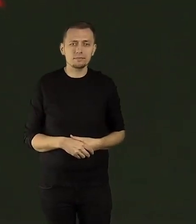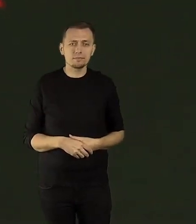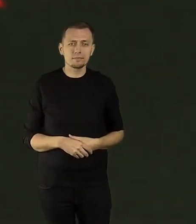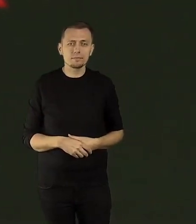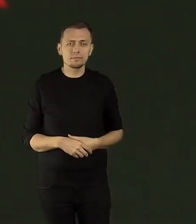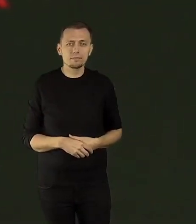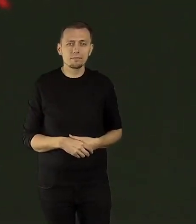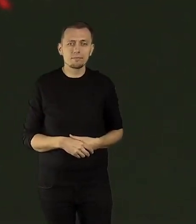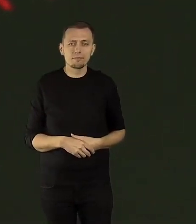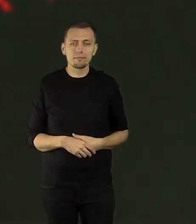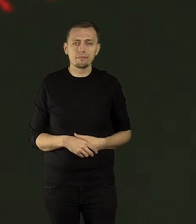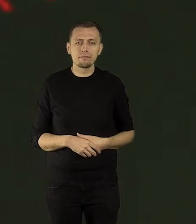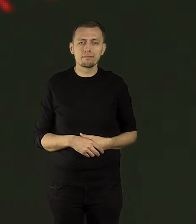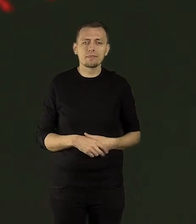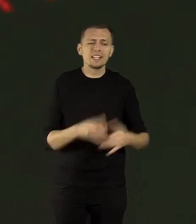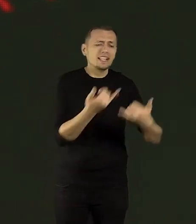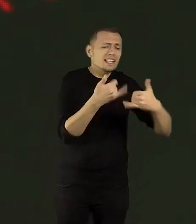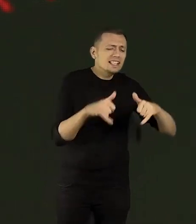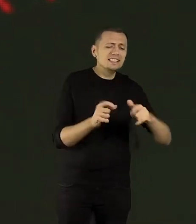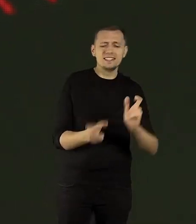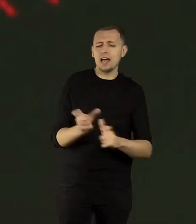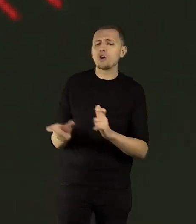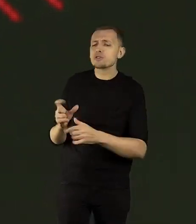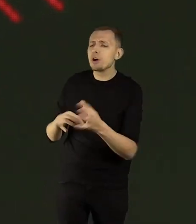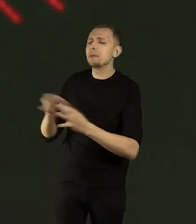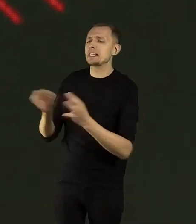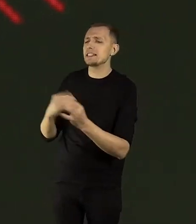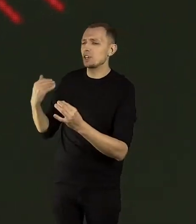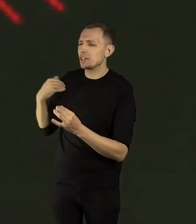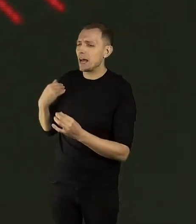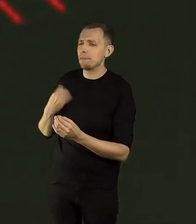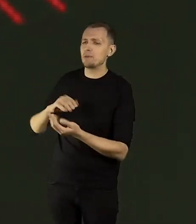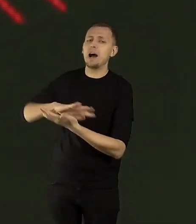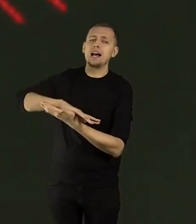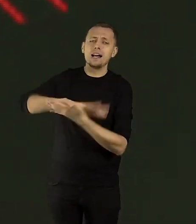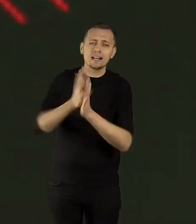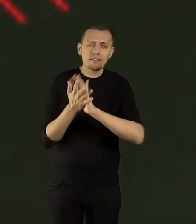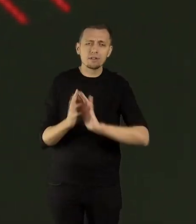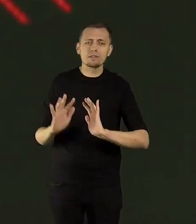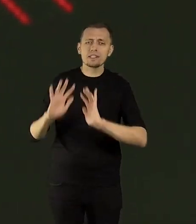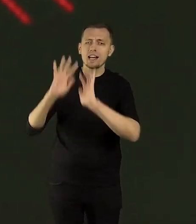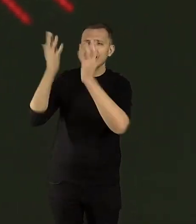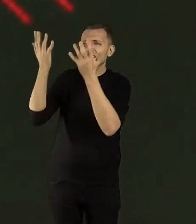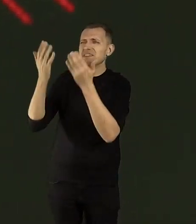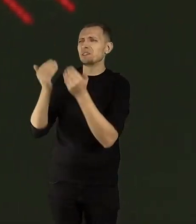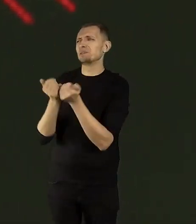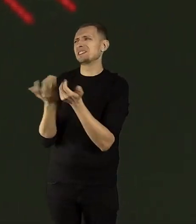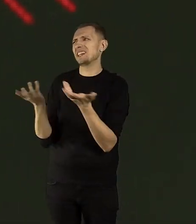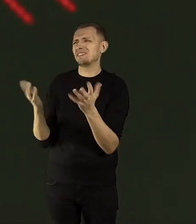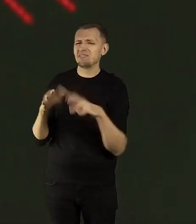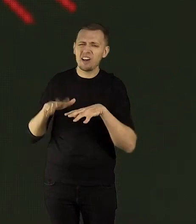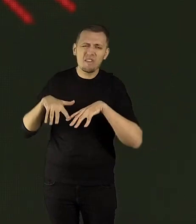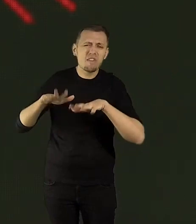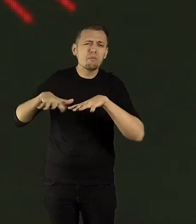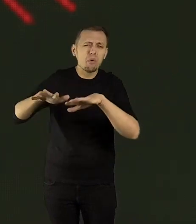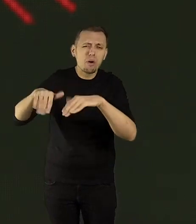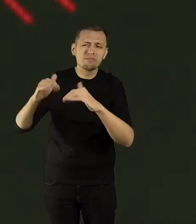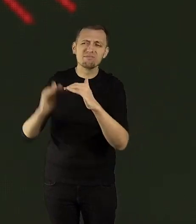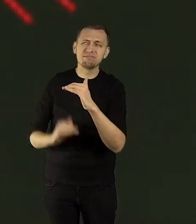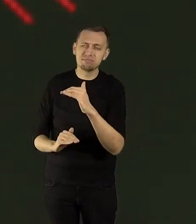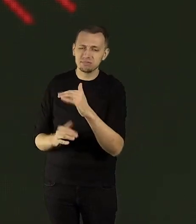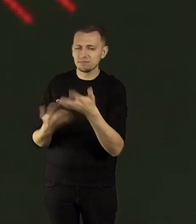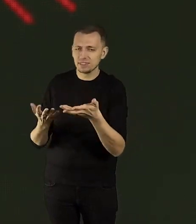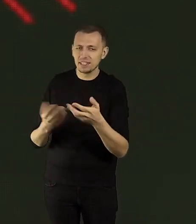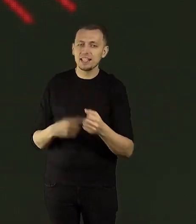są nieporównywalnie mniejsze, a większość z nich jeszcze było bardzo destrukcyjnych, od wpływu